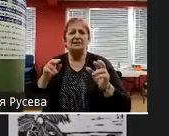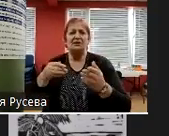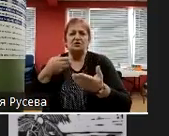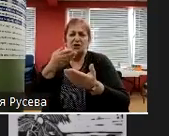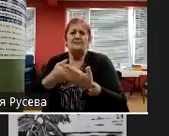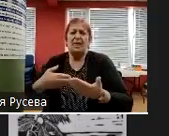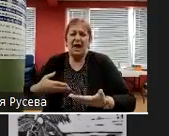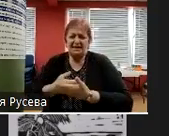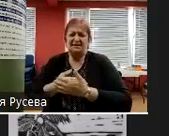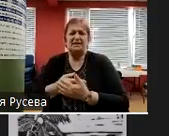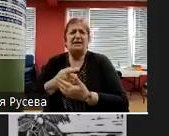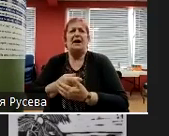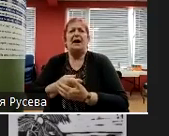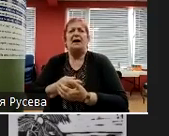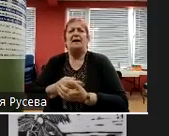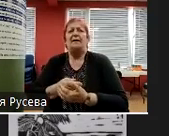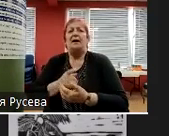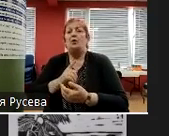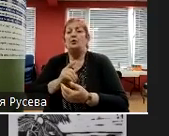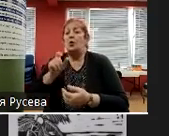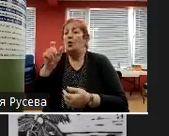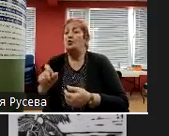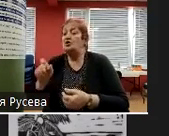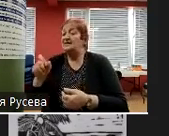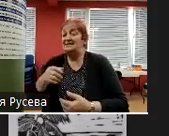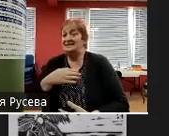или изисквания, които участниците имат.